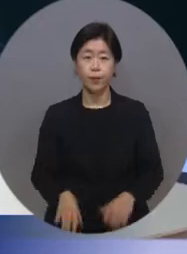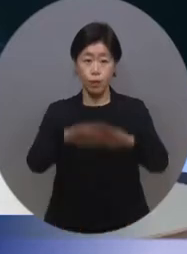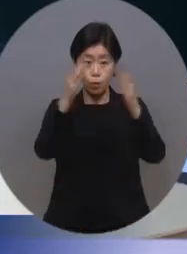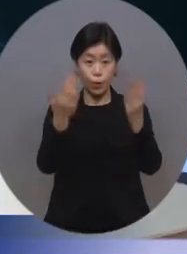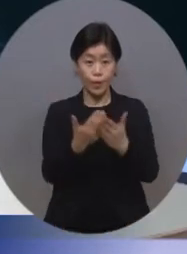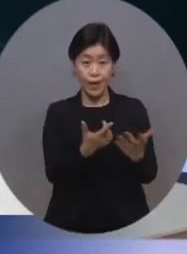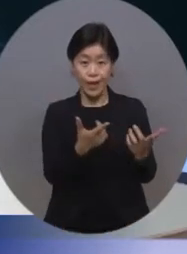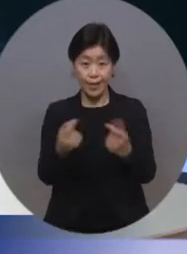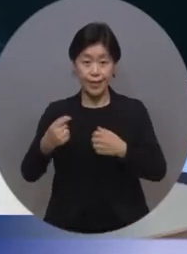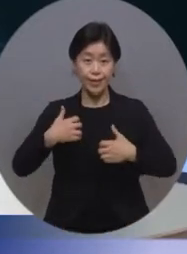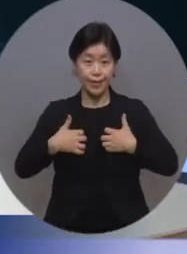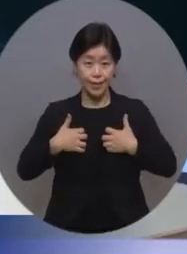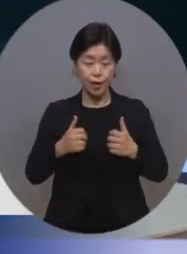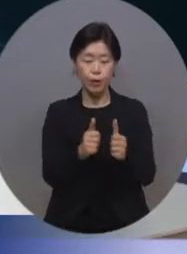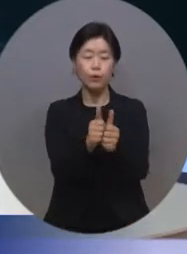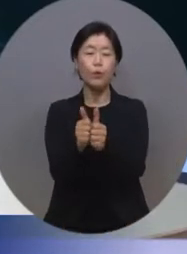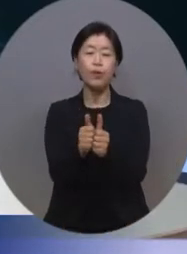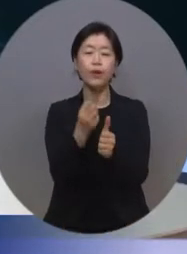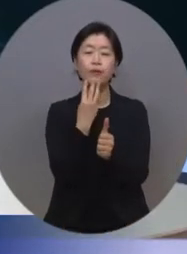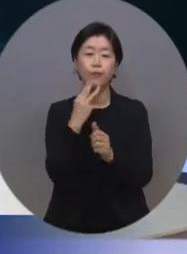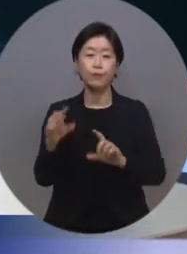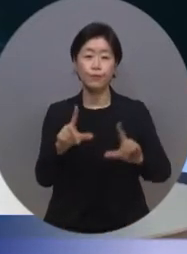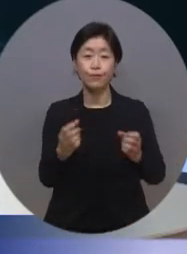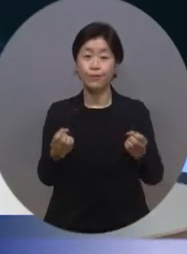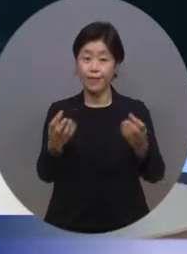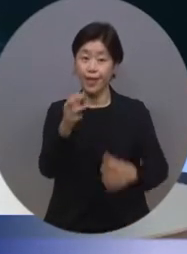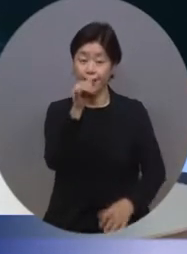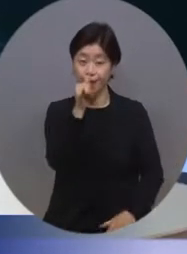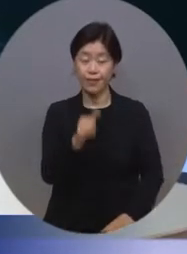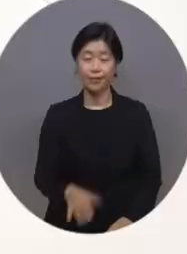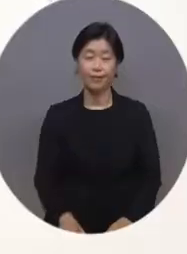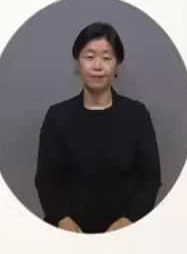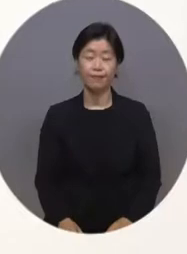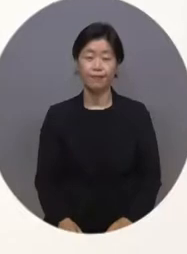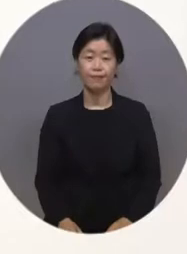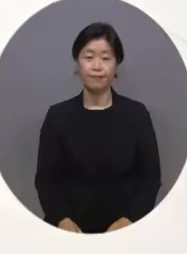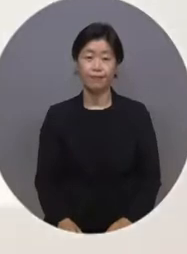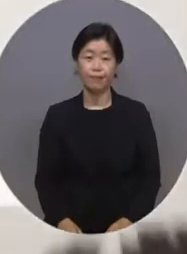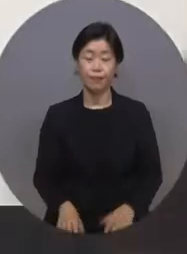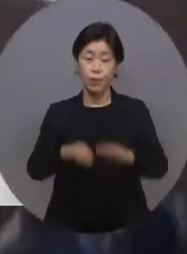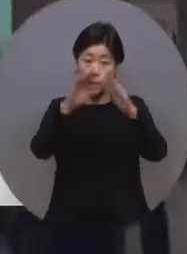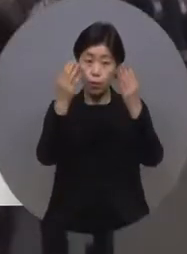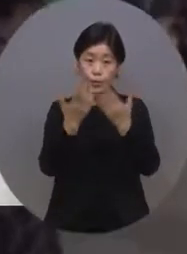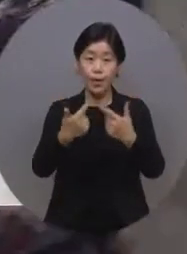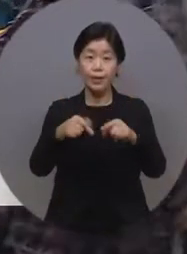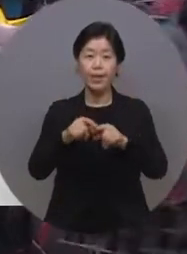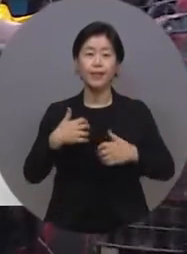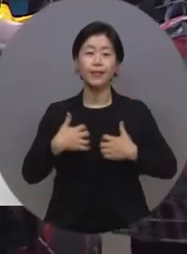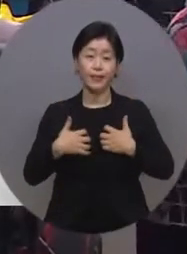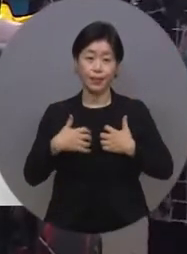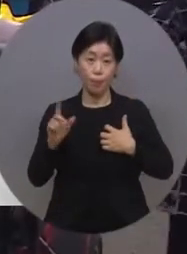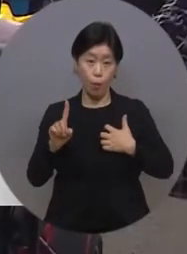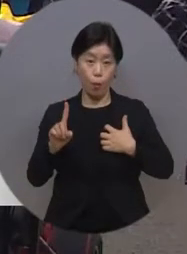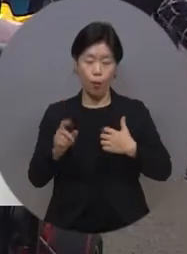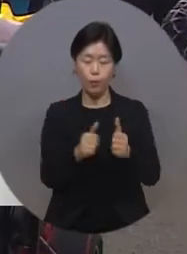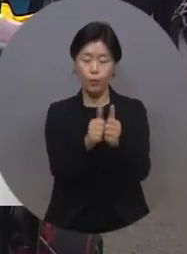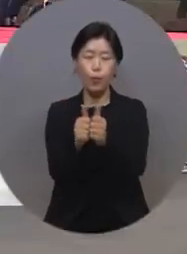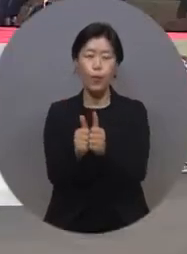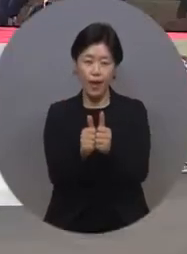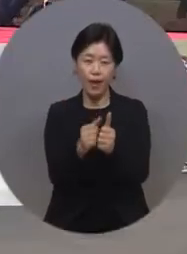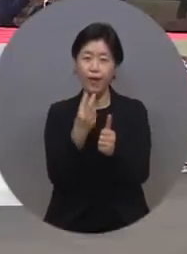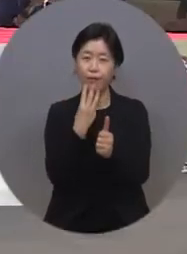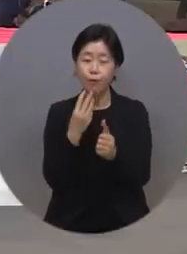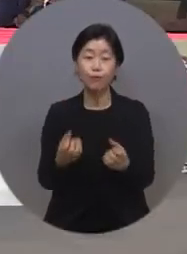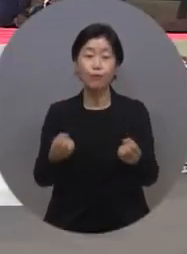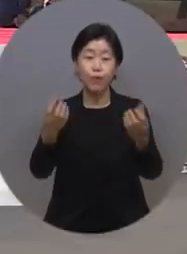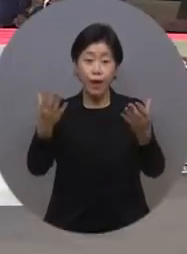모두 다 같이 즐기는 동행 서울 누리축제가 열렸습니다. 모두가 함께 즐기는 동행 서울 누리축제가